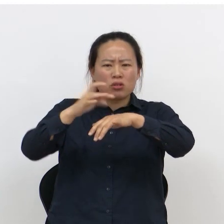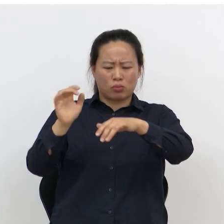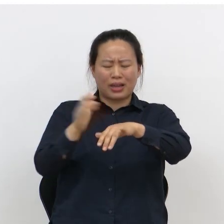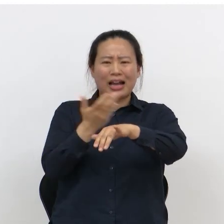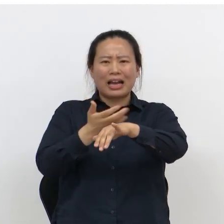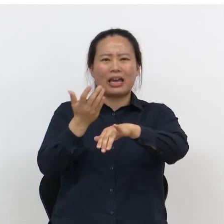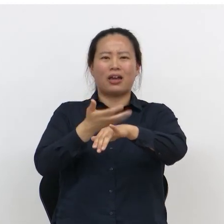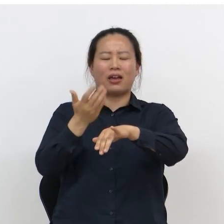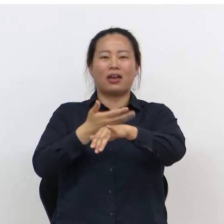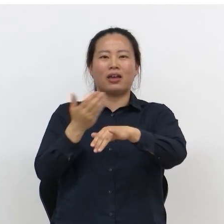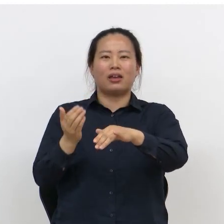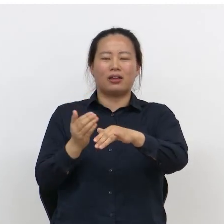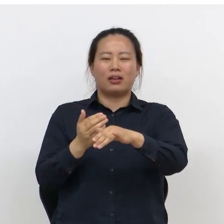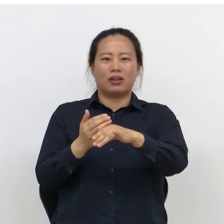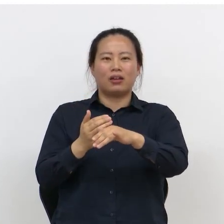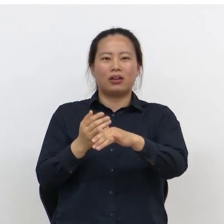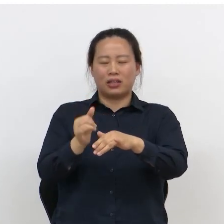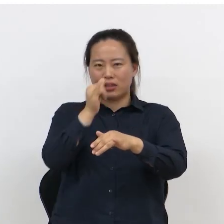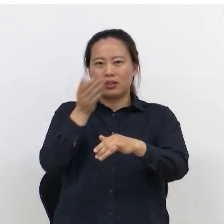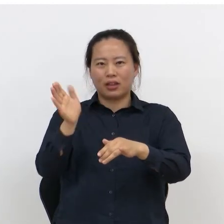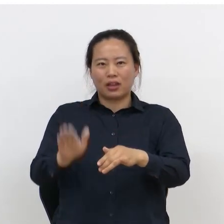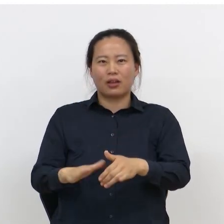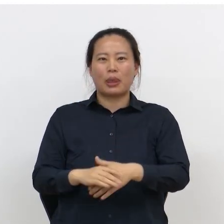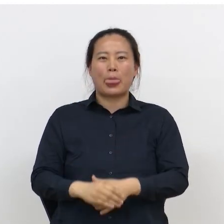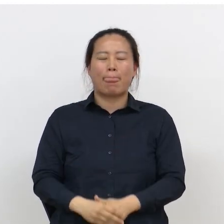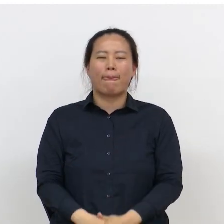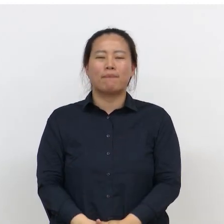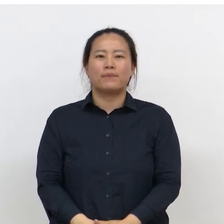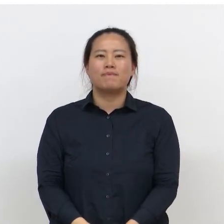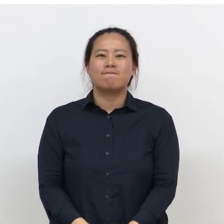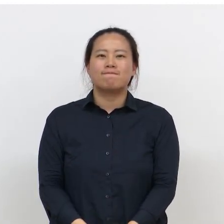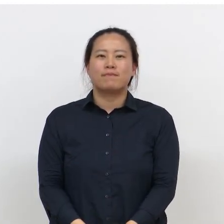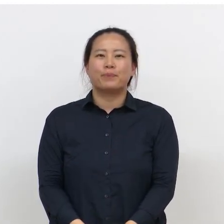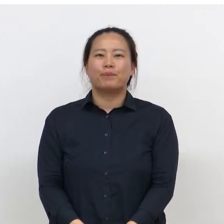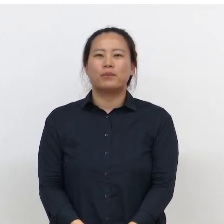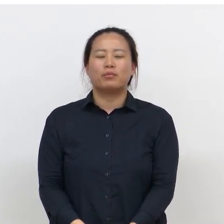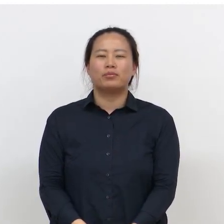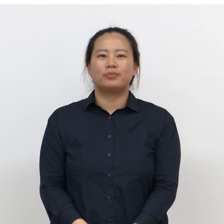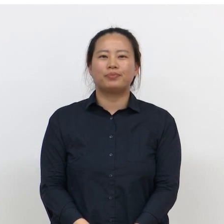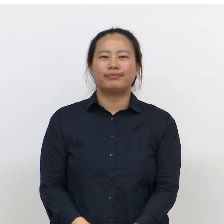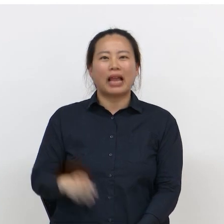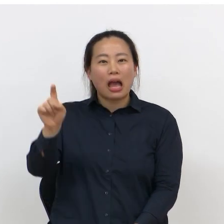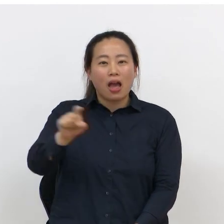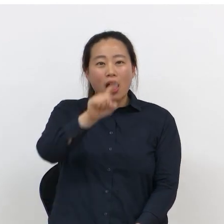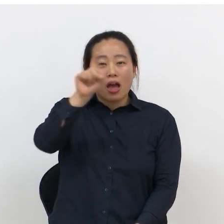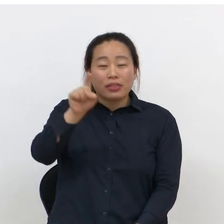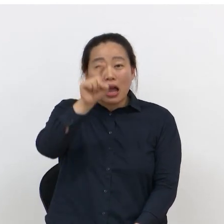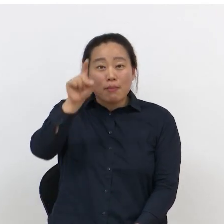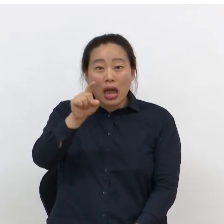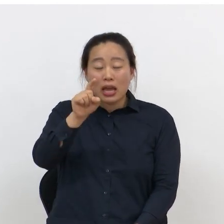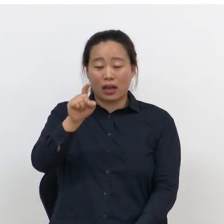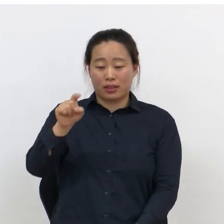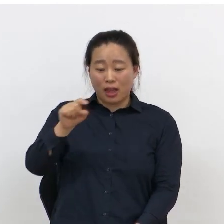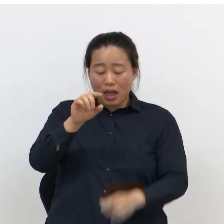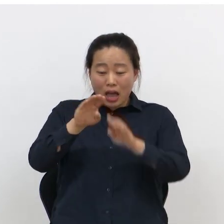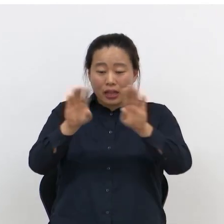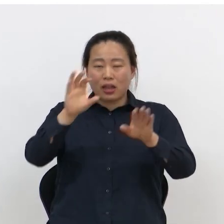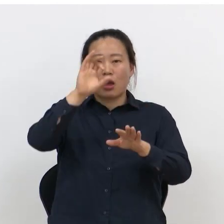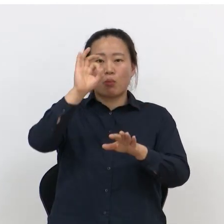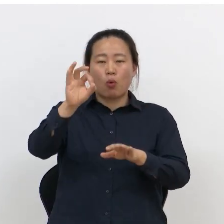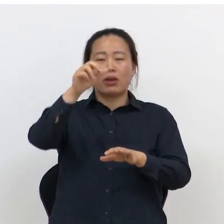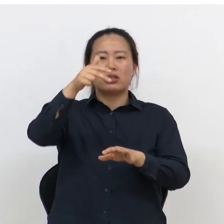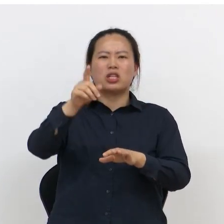이 후고실 개방술을 크게 해야 되고 그 다음에 달팽이관 입구로 들어가는 구멍이 정원창이라고